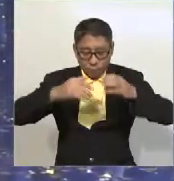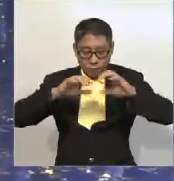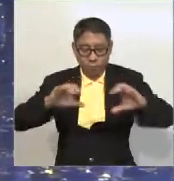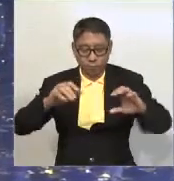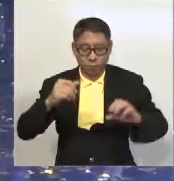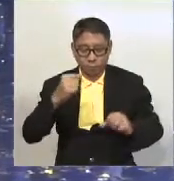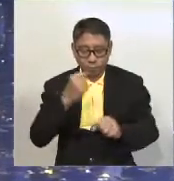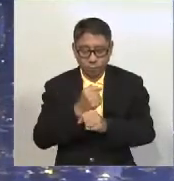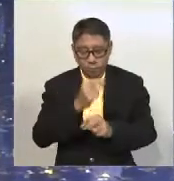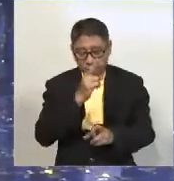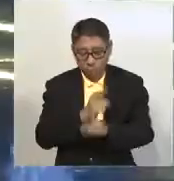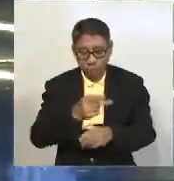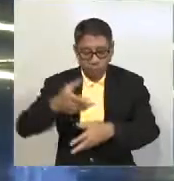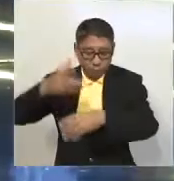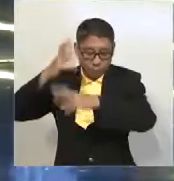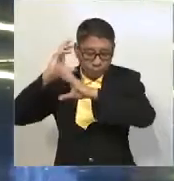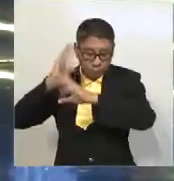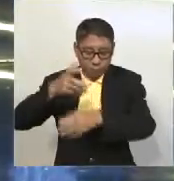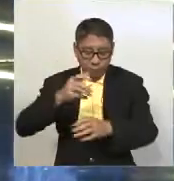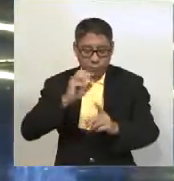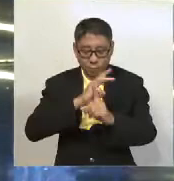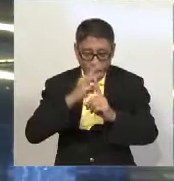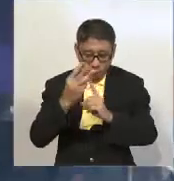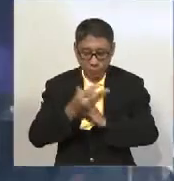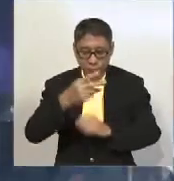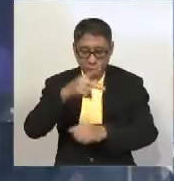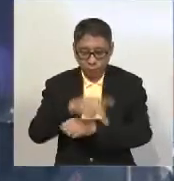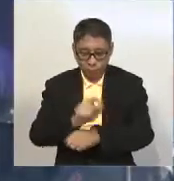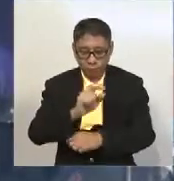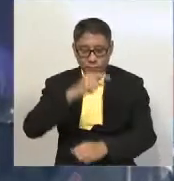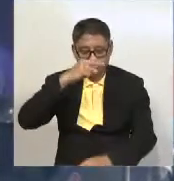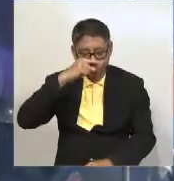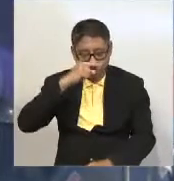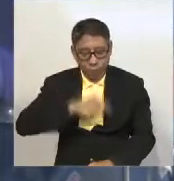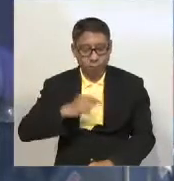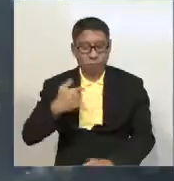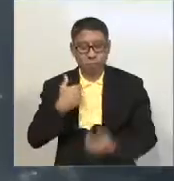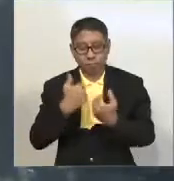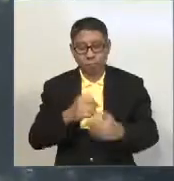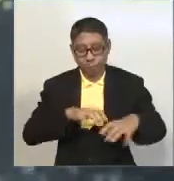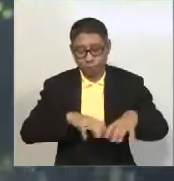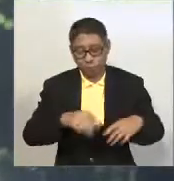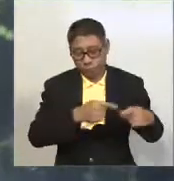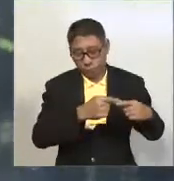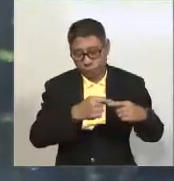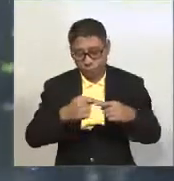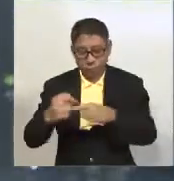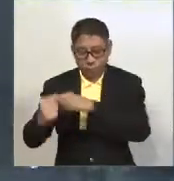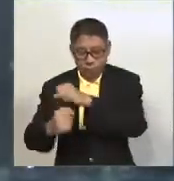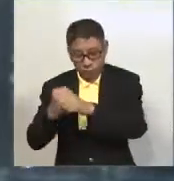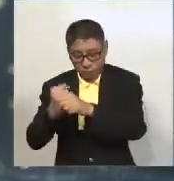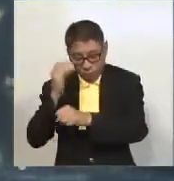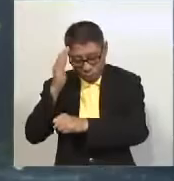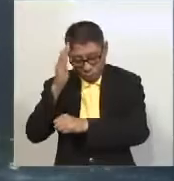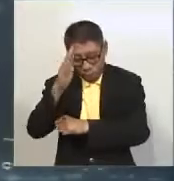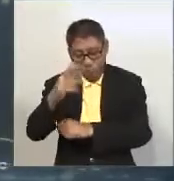าลในการที่จะอนุรักษ์สืบสานวัฒนธรรมประเพณีและมรดกของไทยซึ่งก็จะจัดต่อเนื่องในปีต่อๆไปด้วยนะ